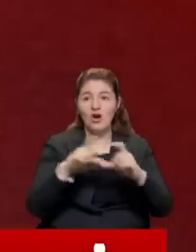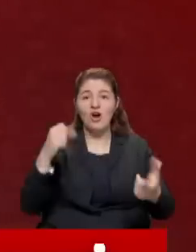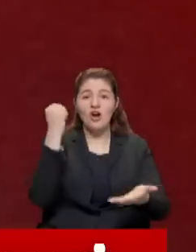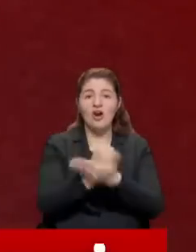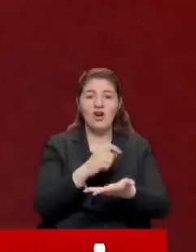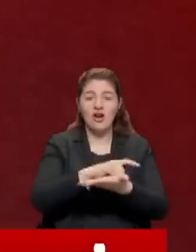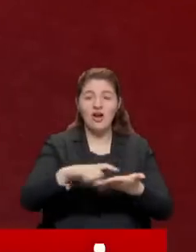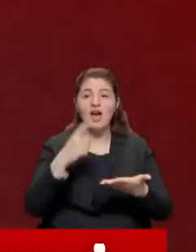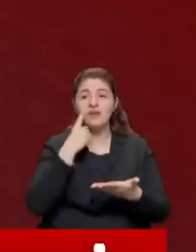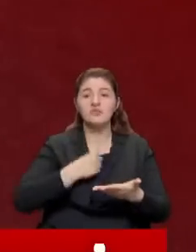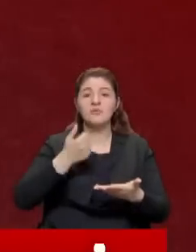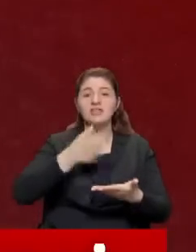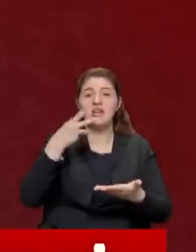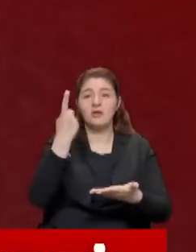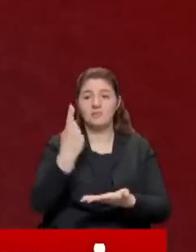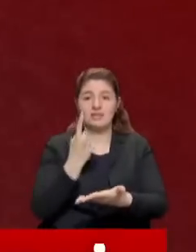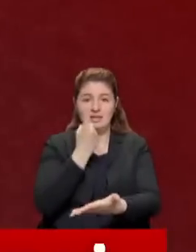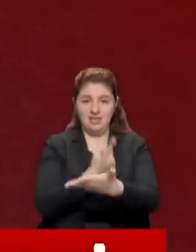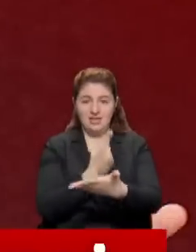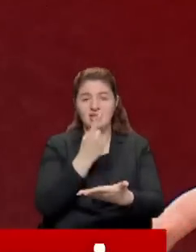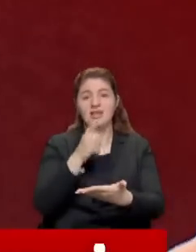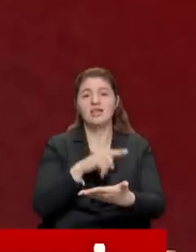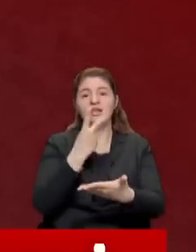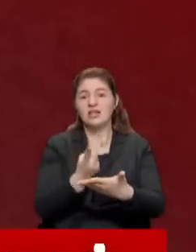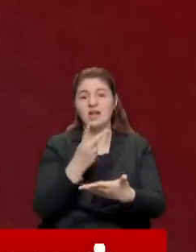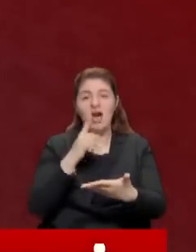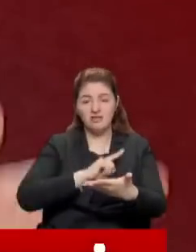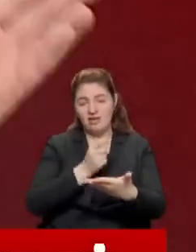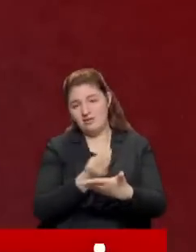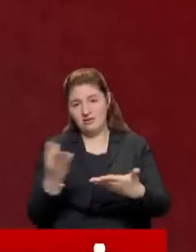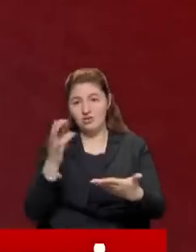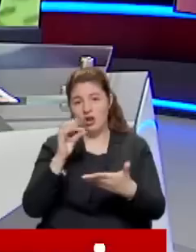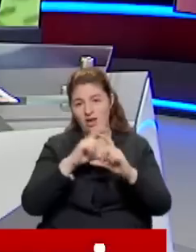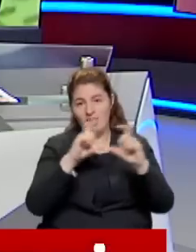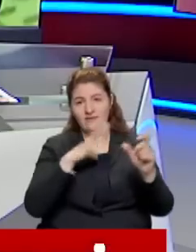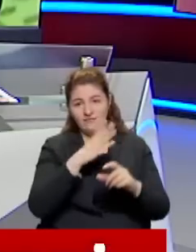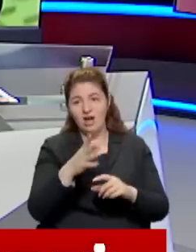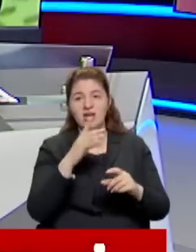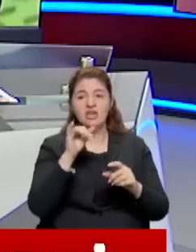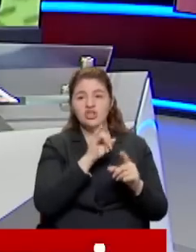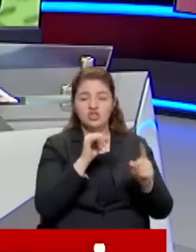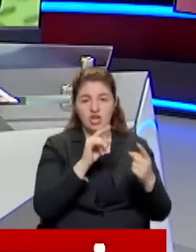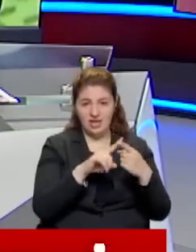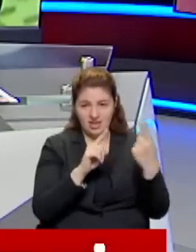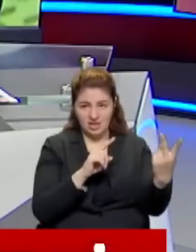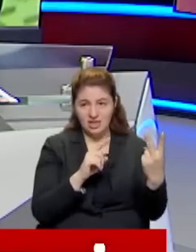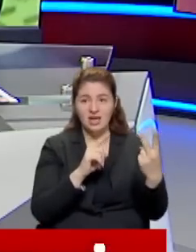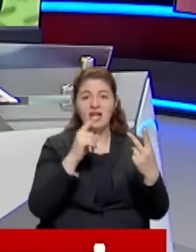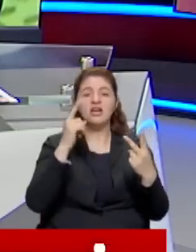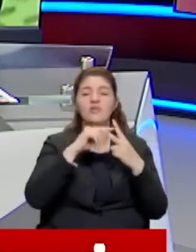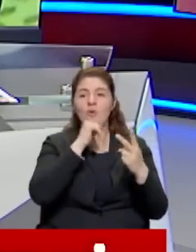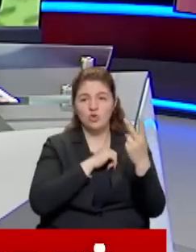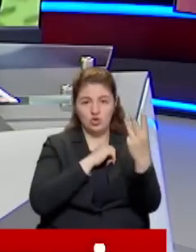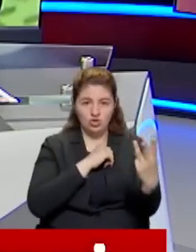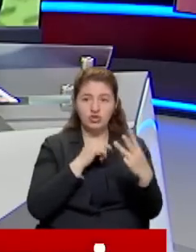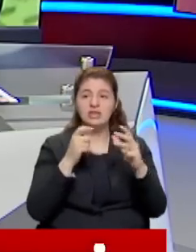pusulasında. Cumhurbaşkanı Erdoğan birinci sırada. İşte diğer adaylar da şu şekilde sıralandı. Muharrem İnce ikinci sırada, Kemal Kılıçdaroğlu üçüncü